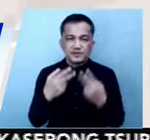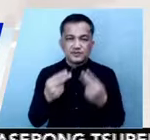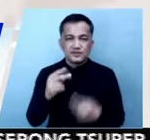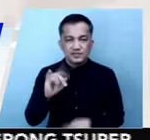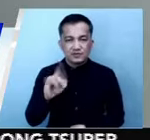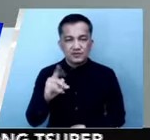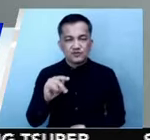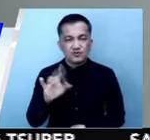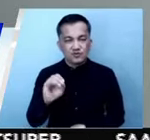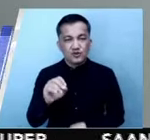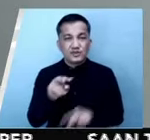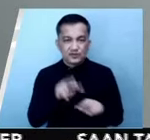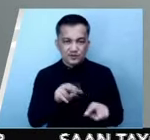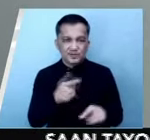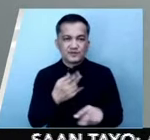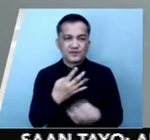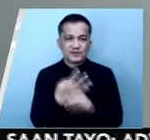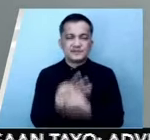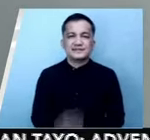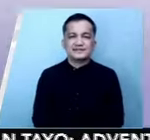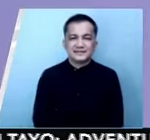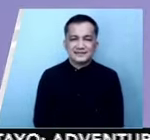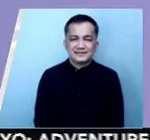Nakatutok, 24 Horas.